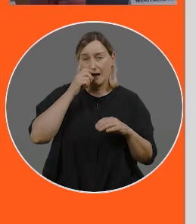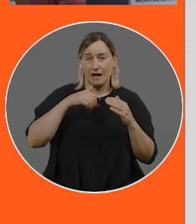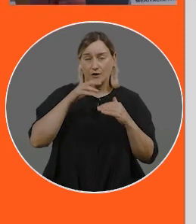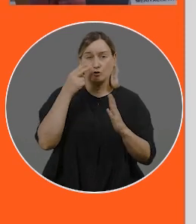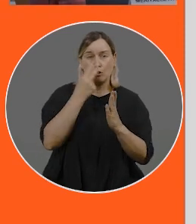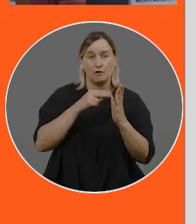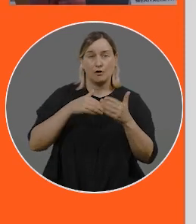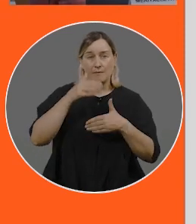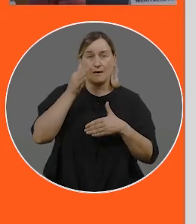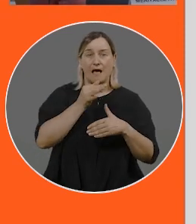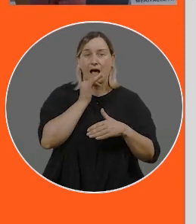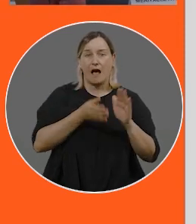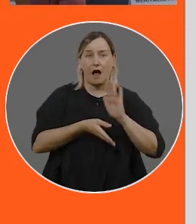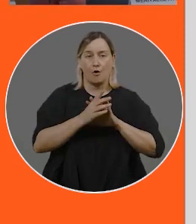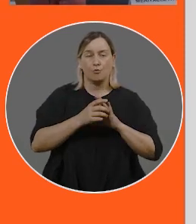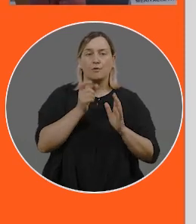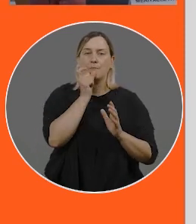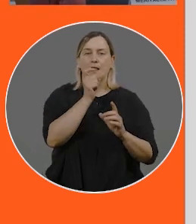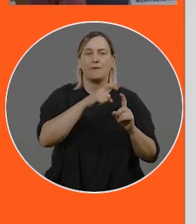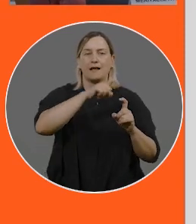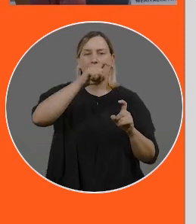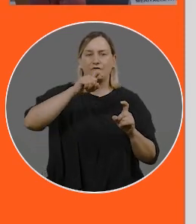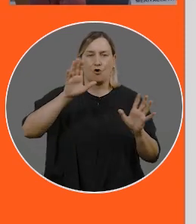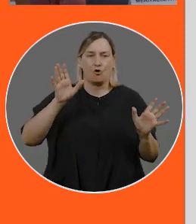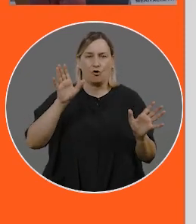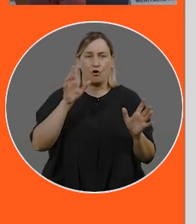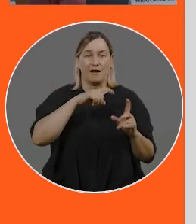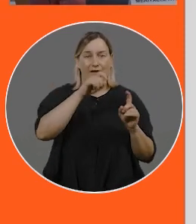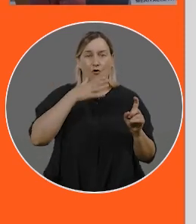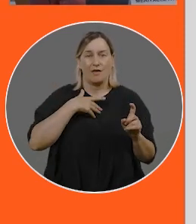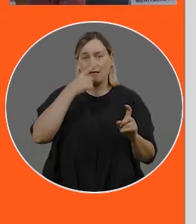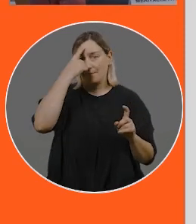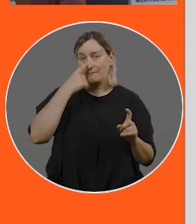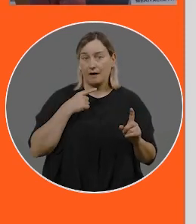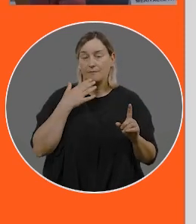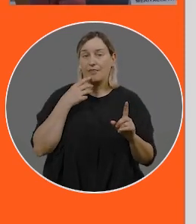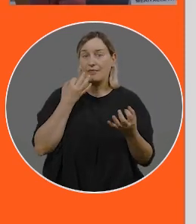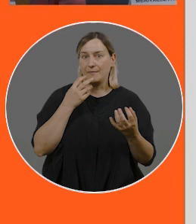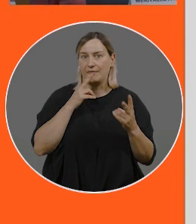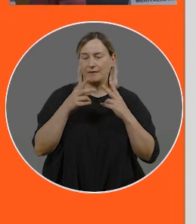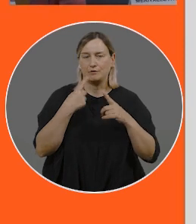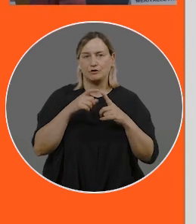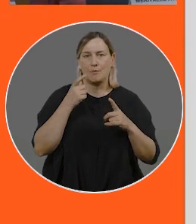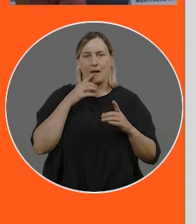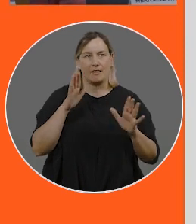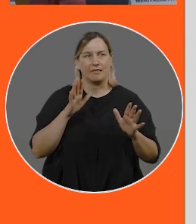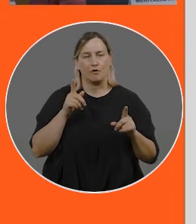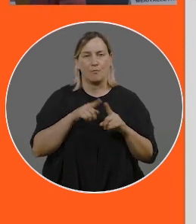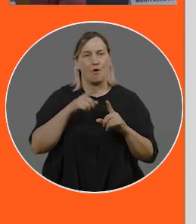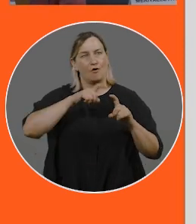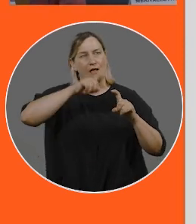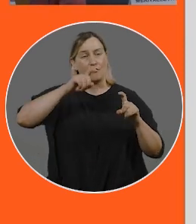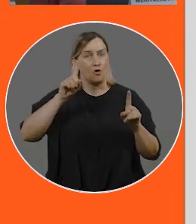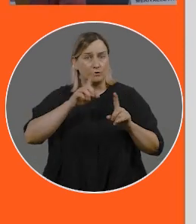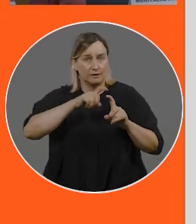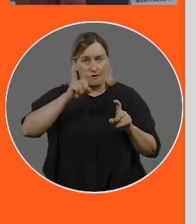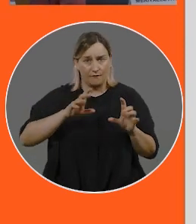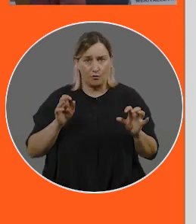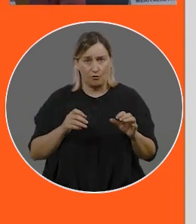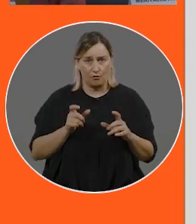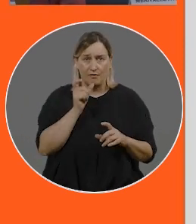els hi segueixi dient gràficos. Però bueno, sempre ho hem d'explicar, perquè si no, sembla que sigui un gràfic i no és un gràfic.